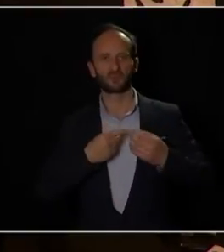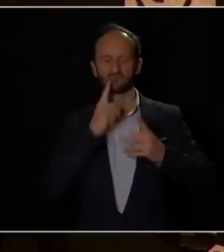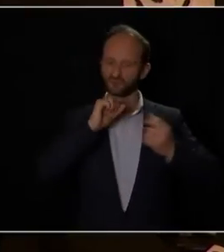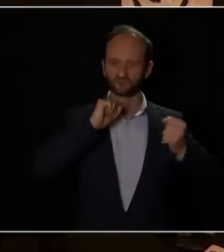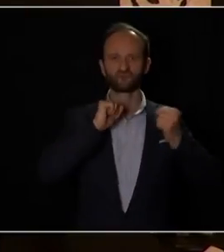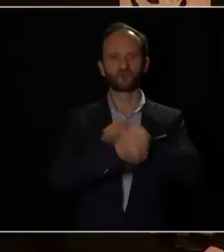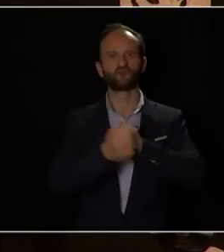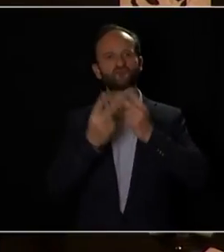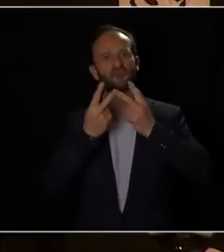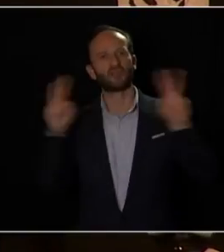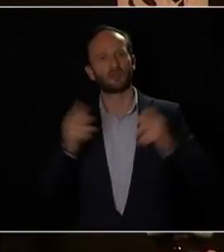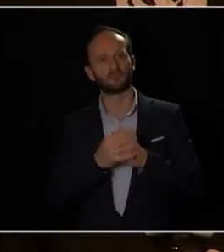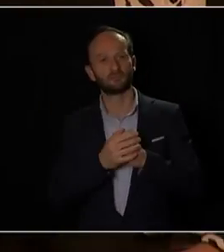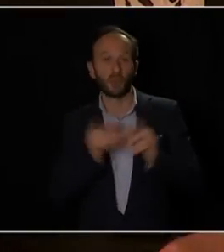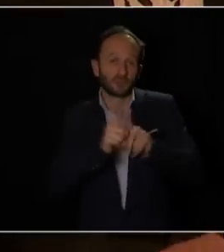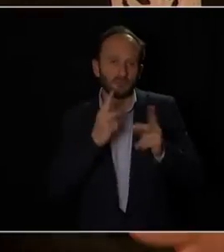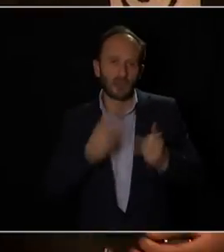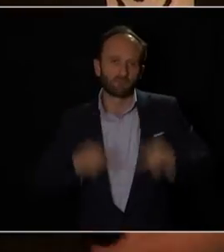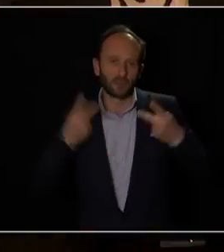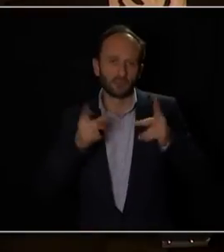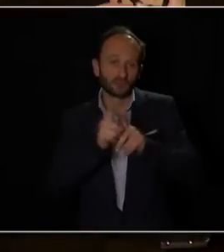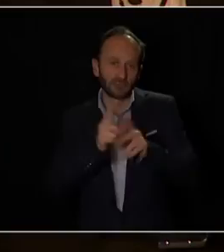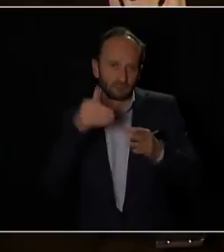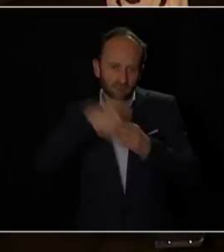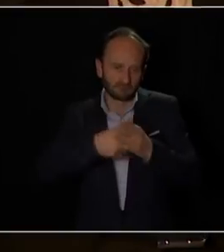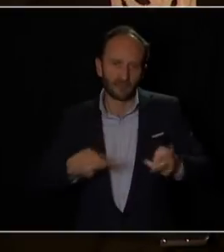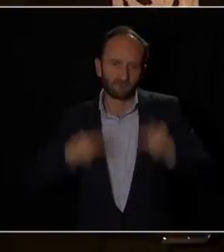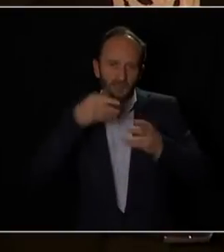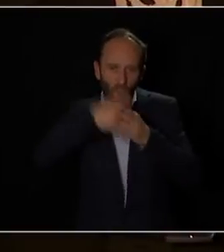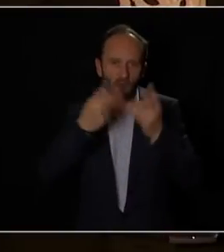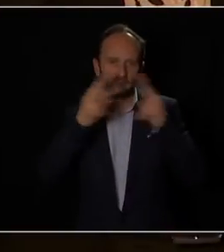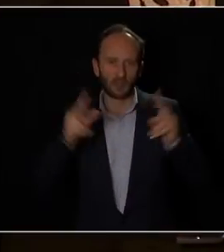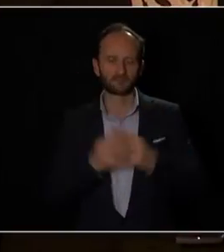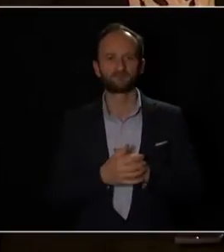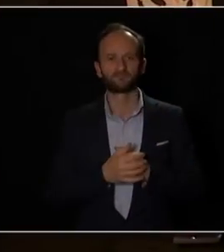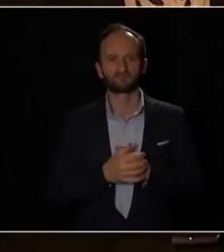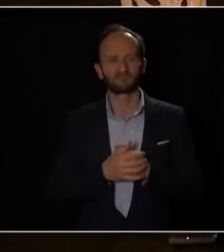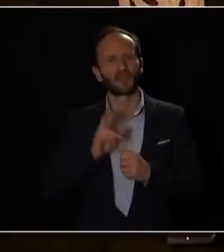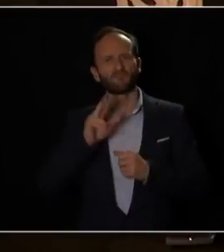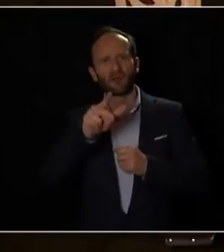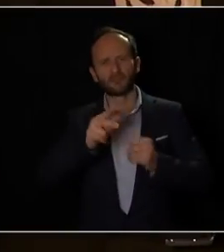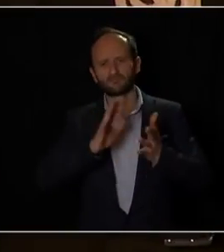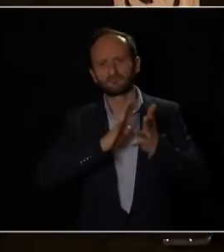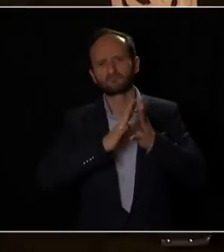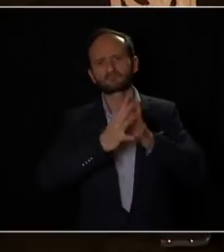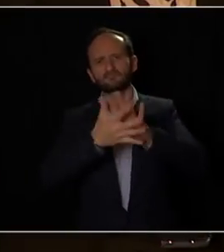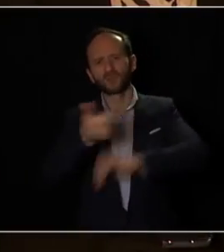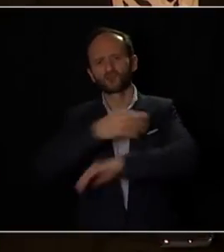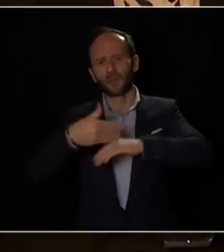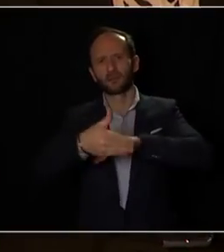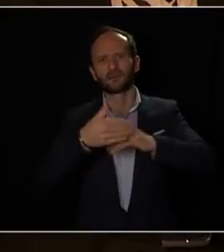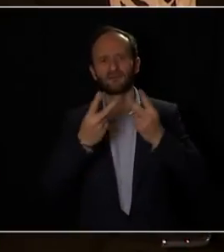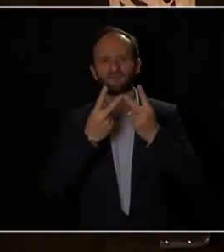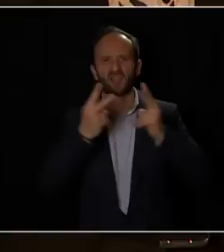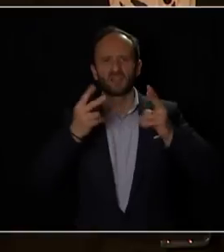aussi, la vie dans la ville, bien évidemment. Le passage à la future métropole dans les semaines qui viennent est